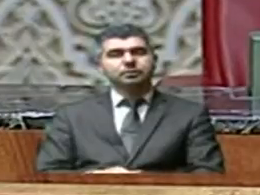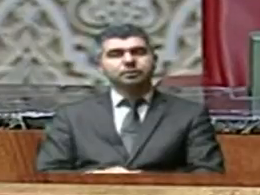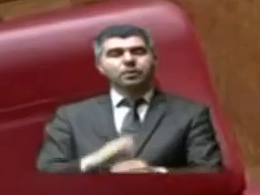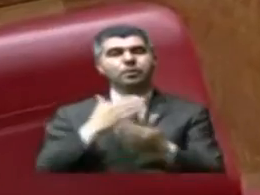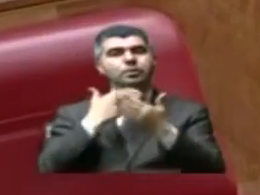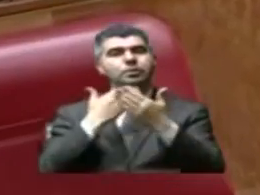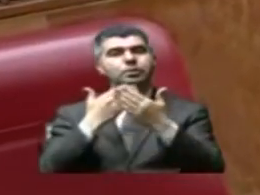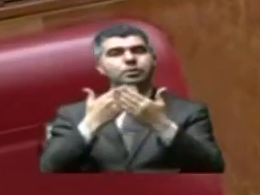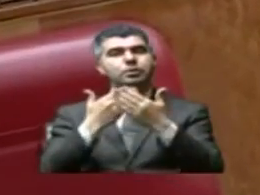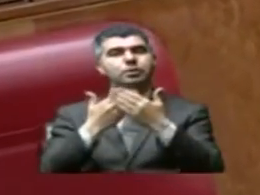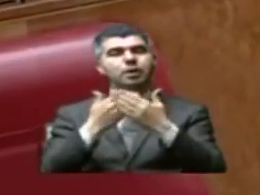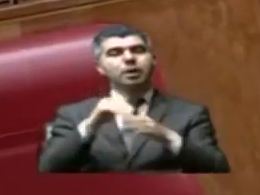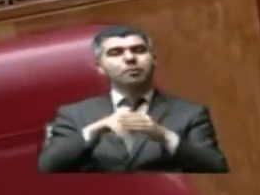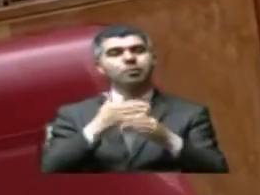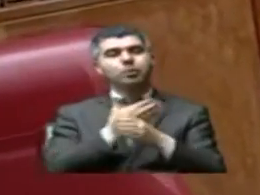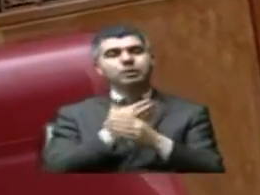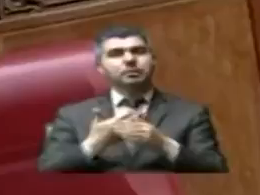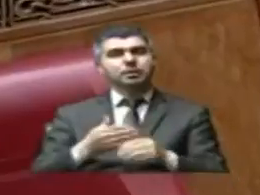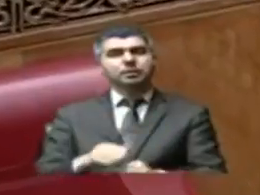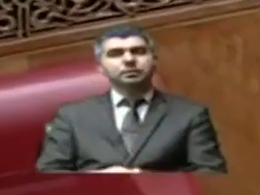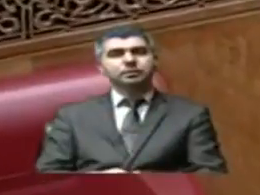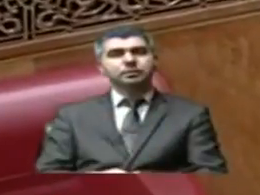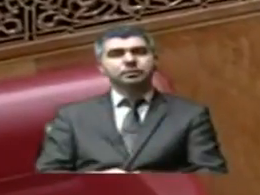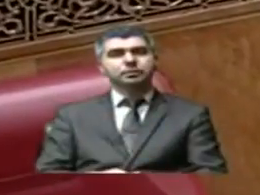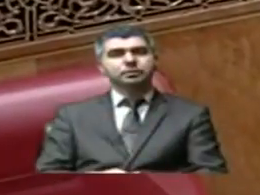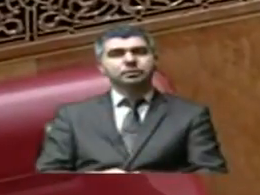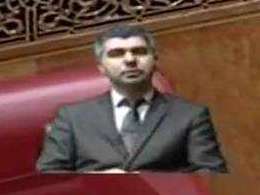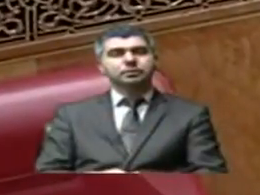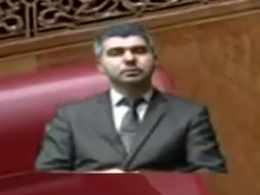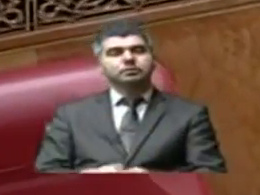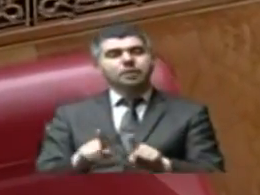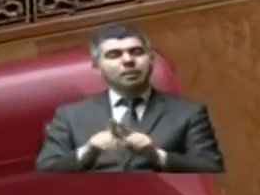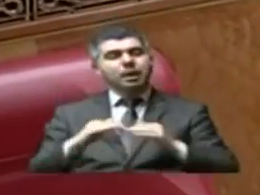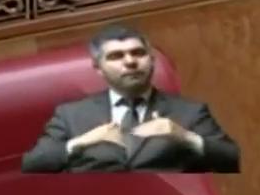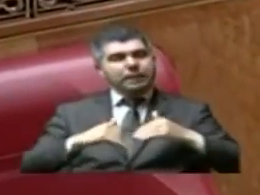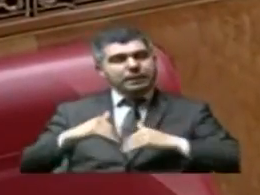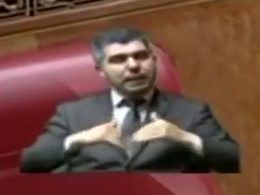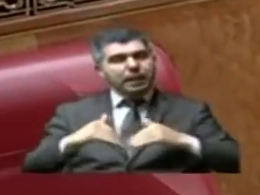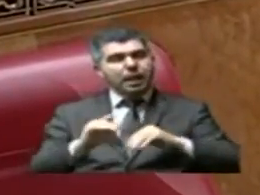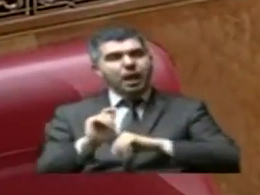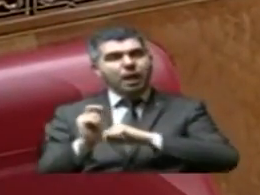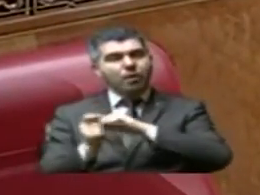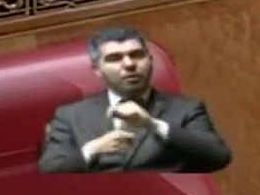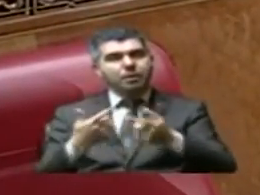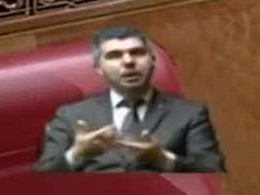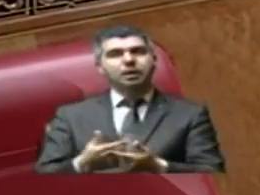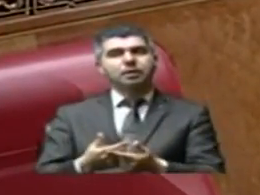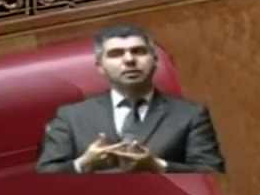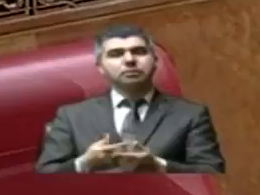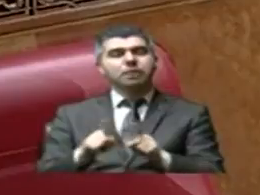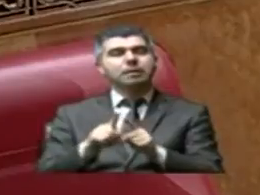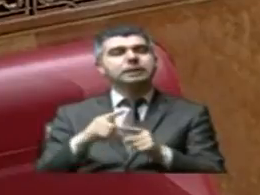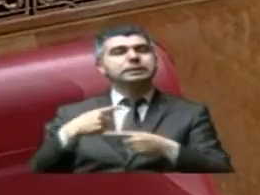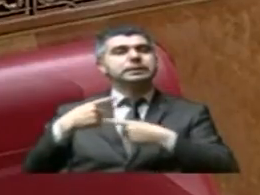شكرا سيد المستشار المحترم. بطبيعة الحال هذا الموضوع ديال الطرق القروية سيبقى موضوعا مطروحا